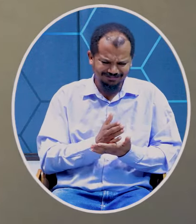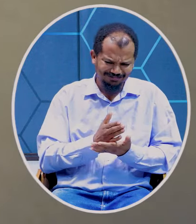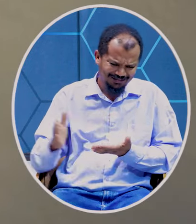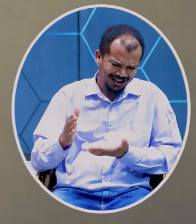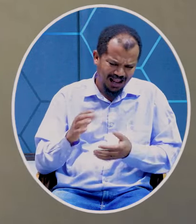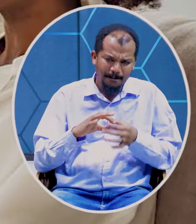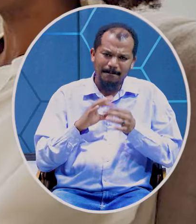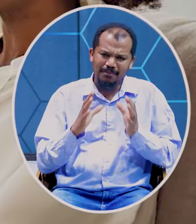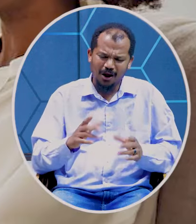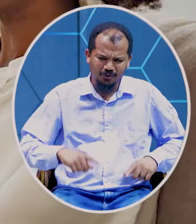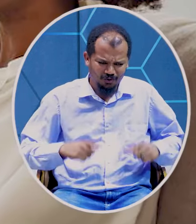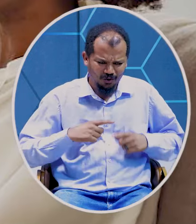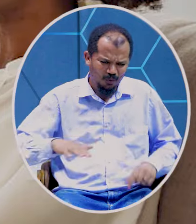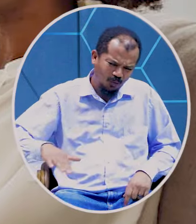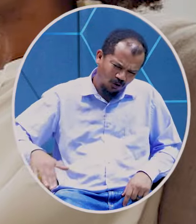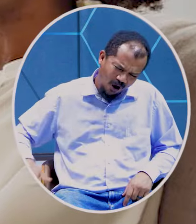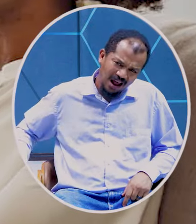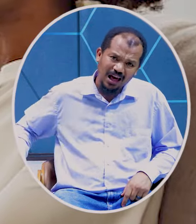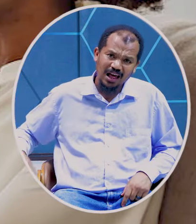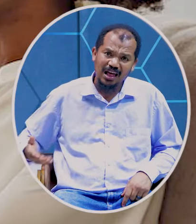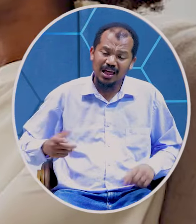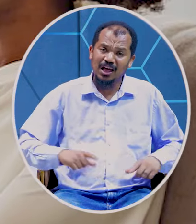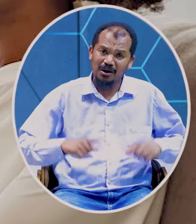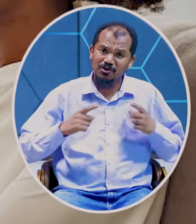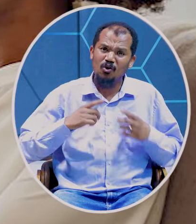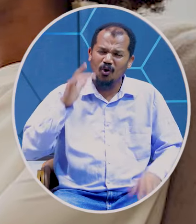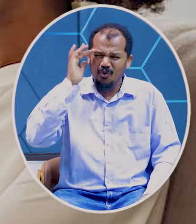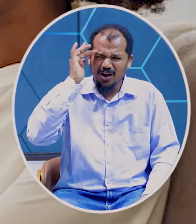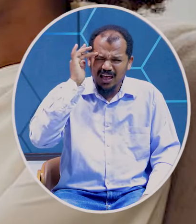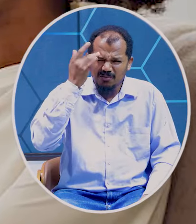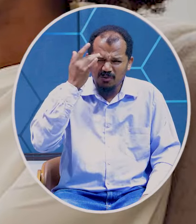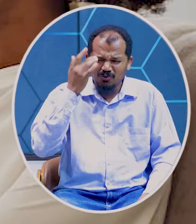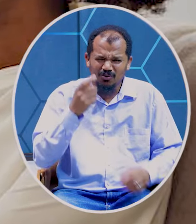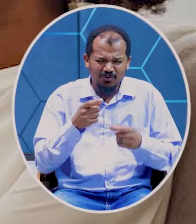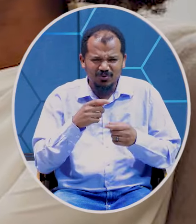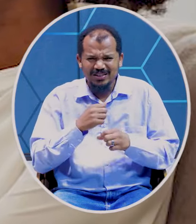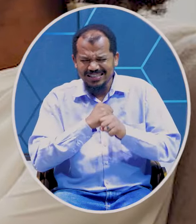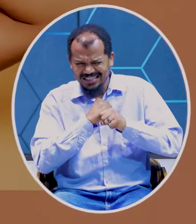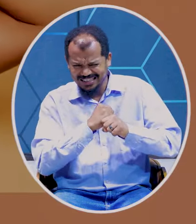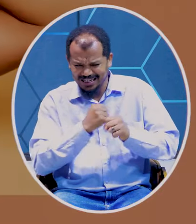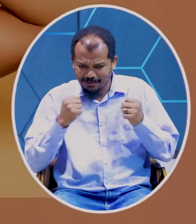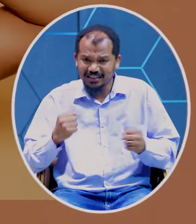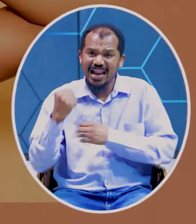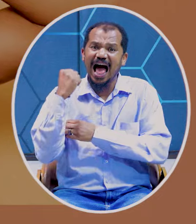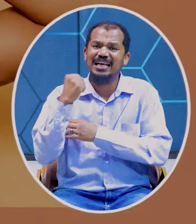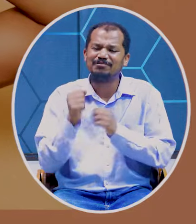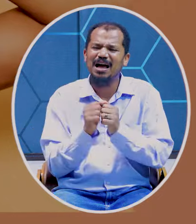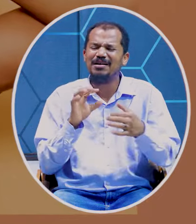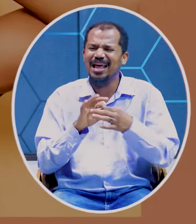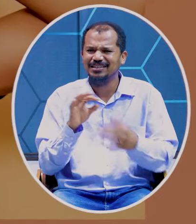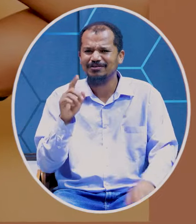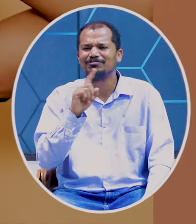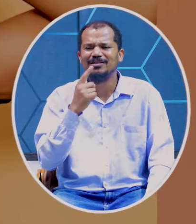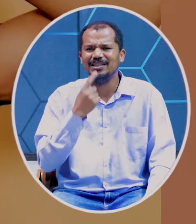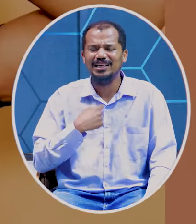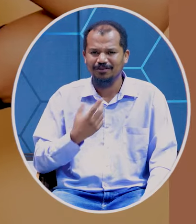ስገለል ከማህበራዊ ኑሮዬ ወደኋላ ስሆን የሚኖረው ህመሙን ለመቋቋም የሚያስችለኝ አቅም ጋር በተያያዘ